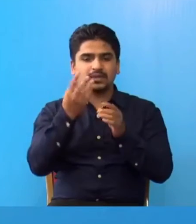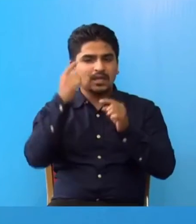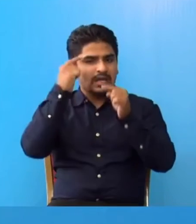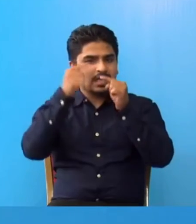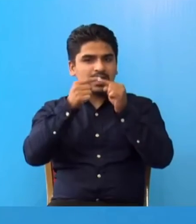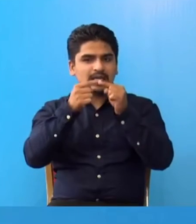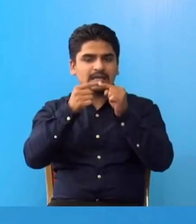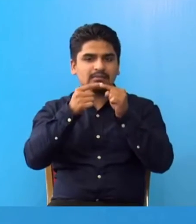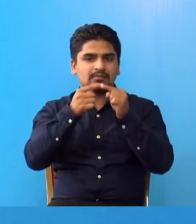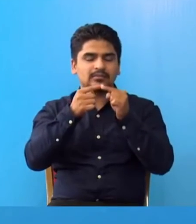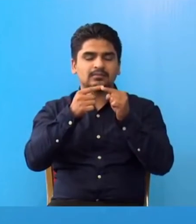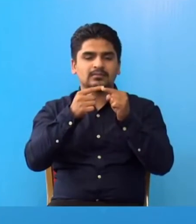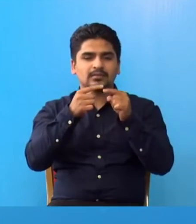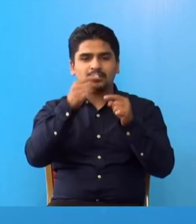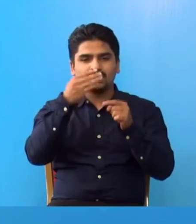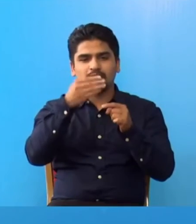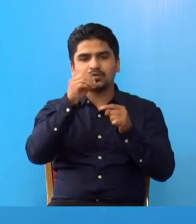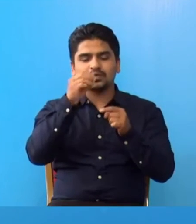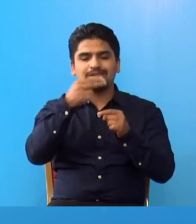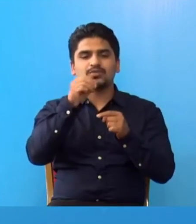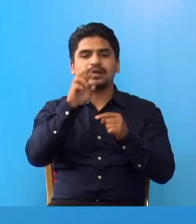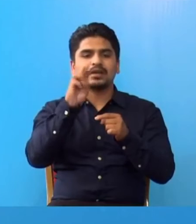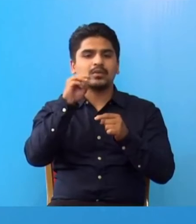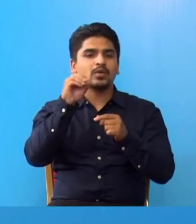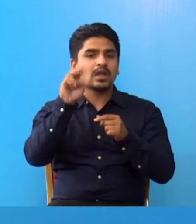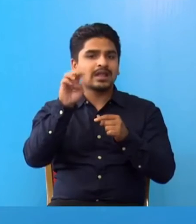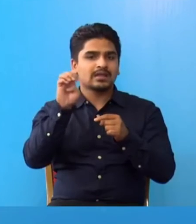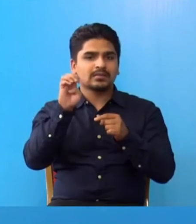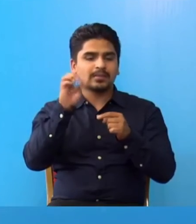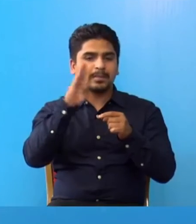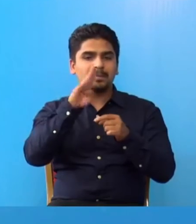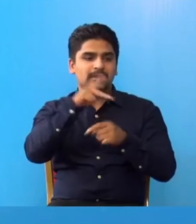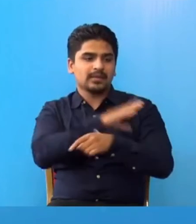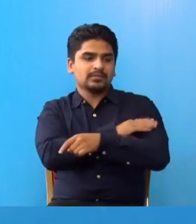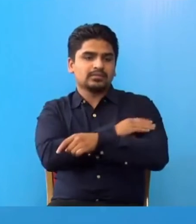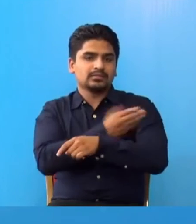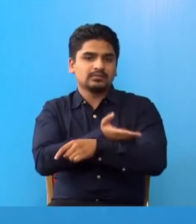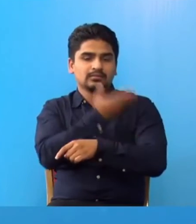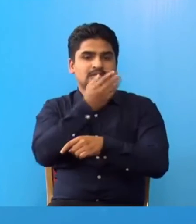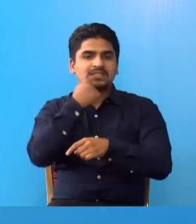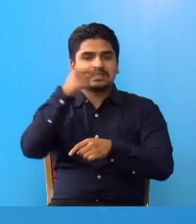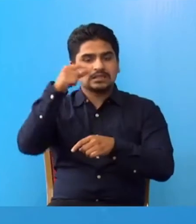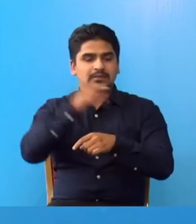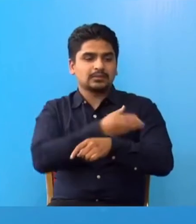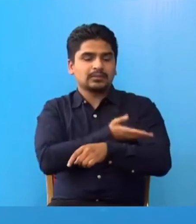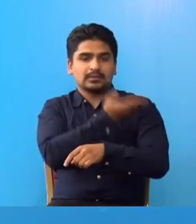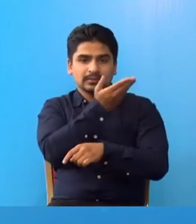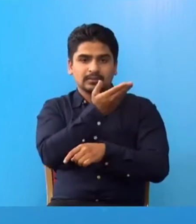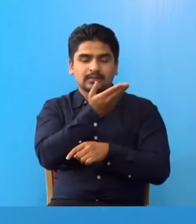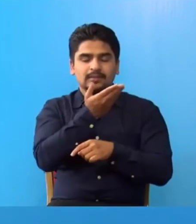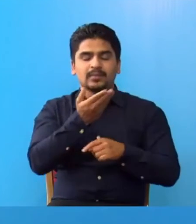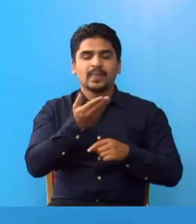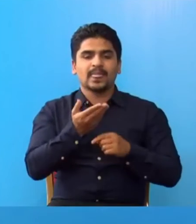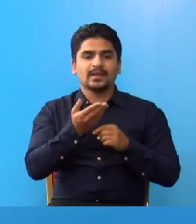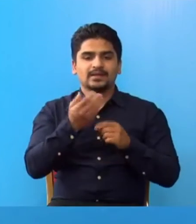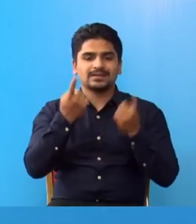जसले अमरे ब्लड प्रेसर हाई गवना सक्छा, आमरे शुगर हाई गवना सक्छा, वली गर्णी सारारिक स्वास्थेवागा